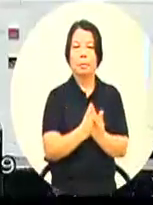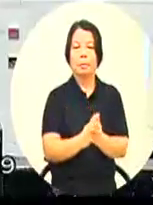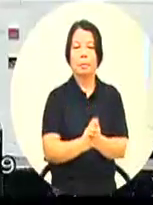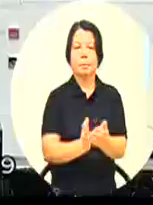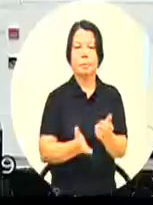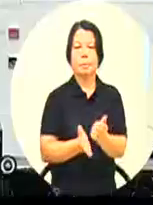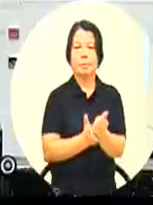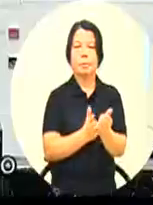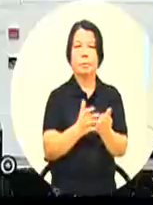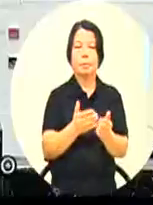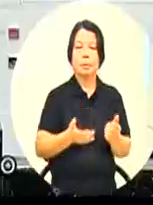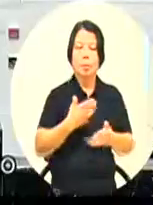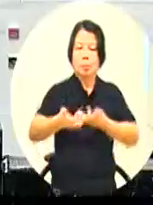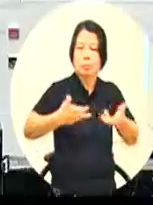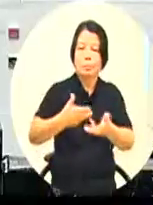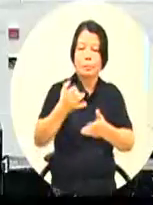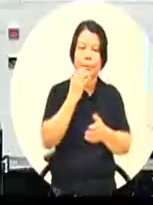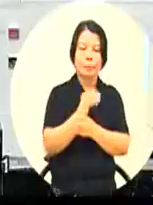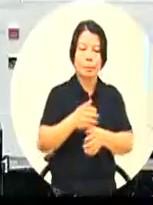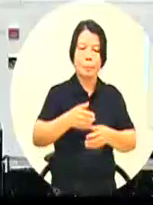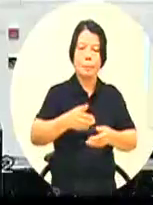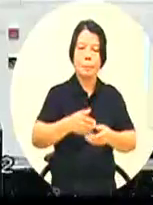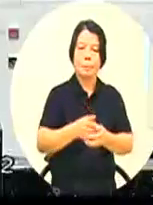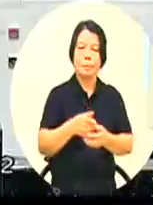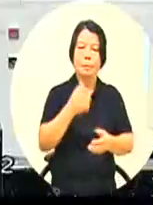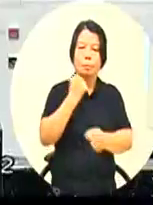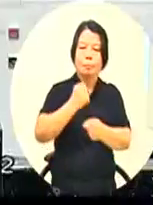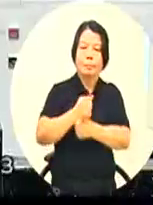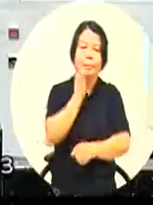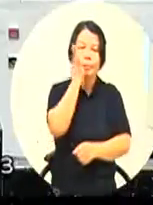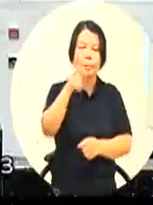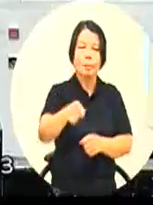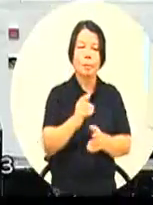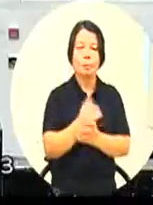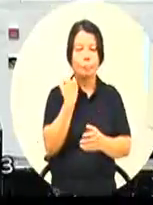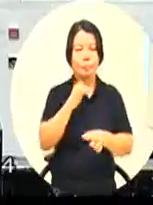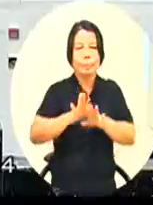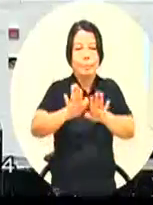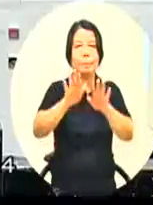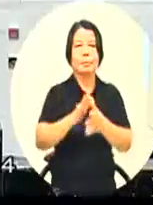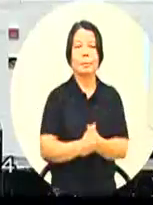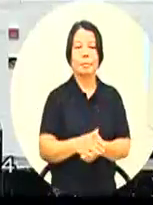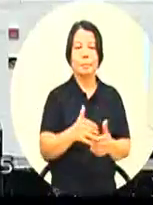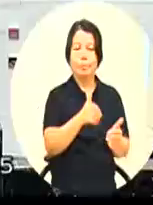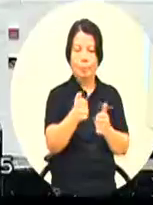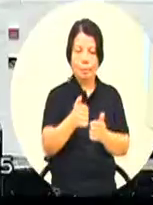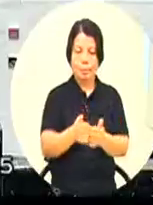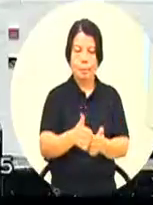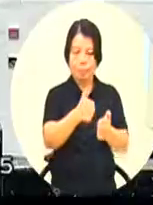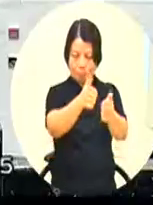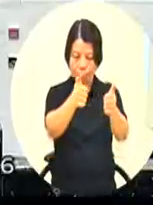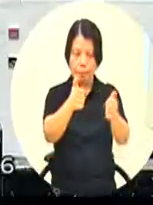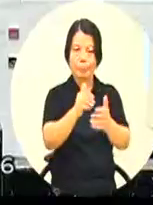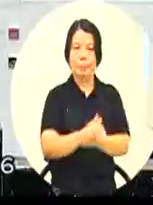让我们的业务可以顺利进行，而且让我们不断的求进步，在这边致上深深的感